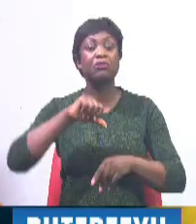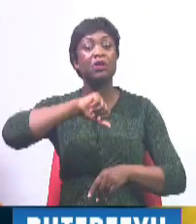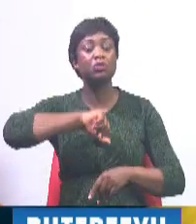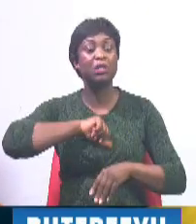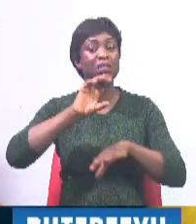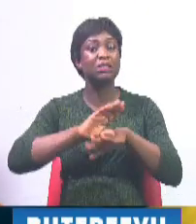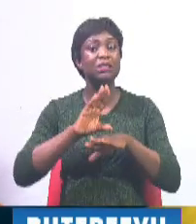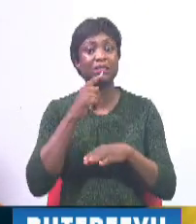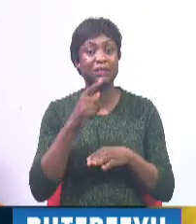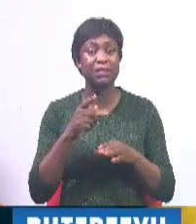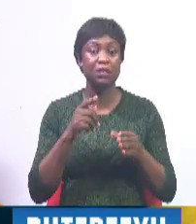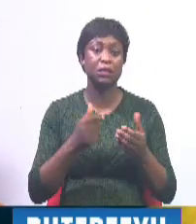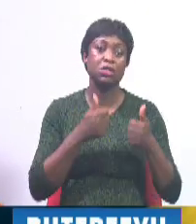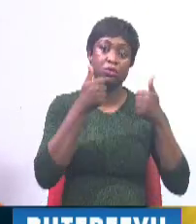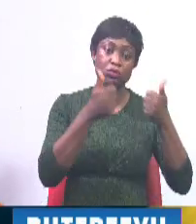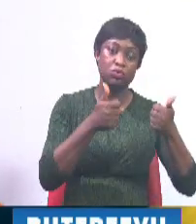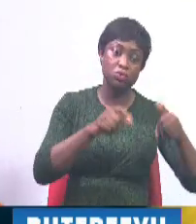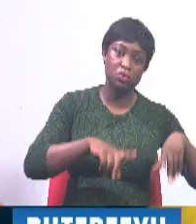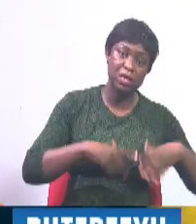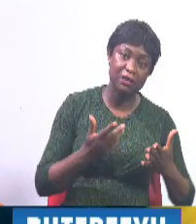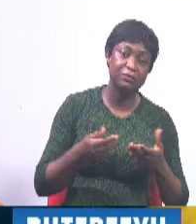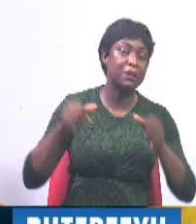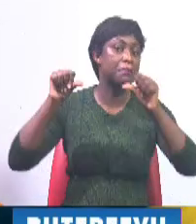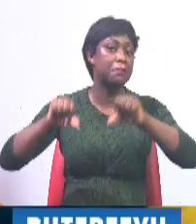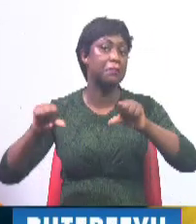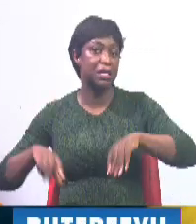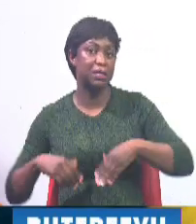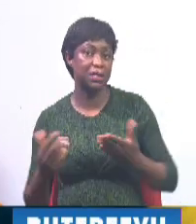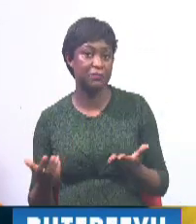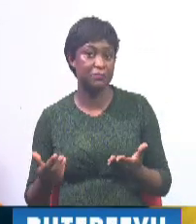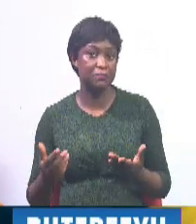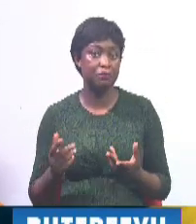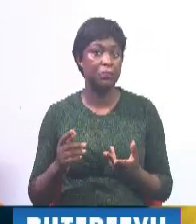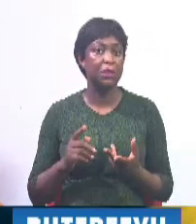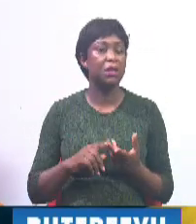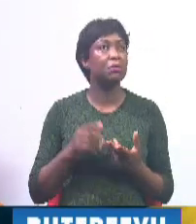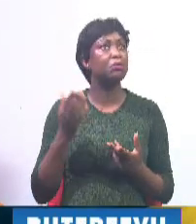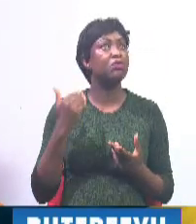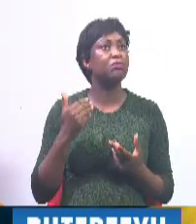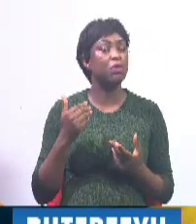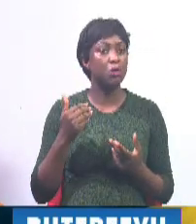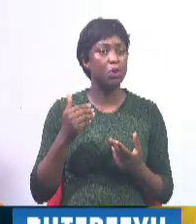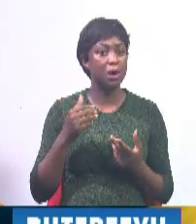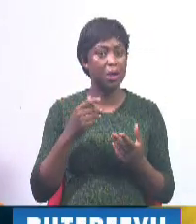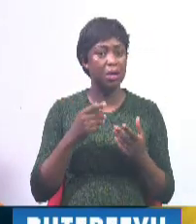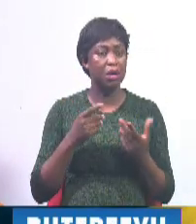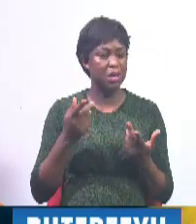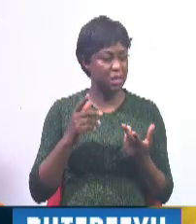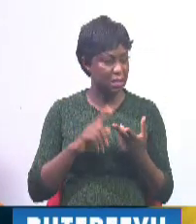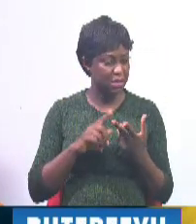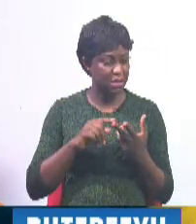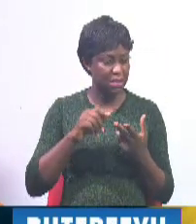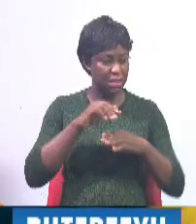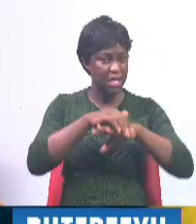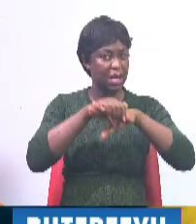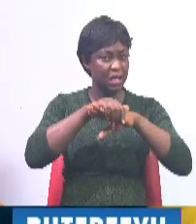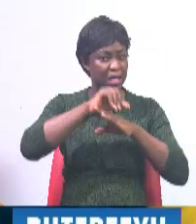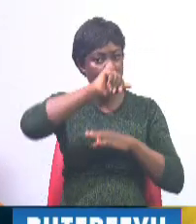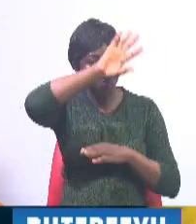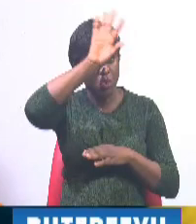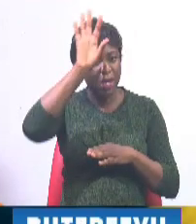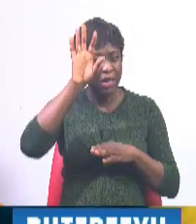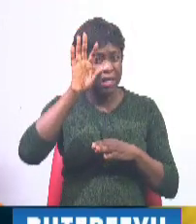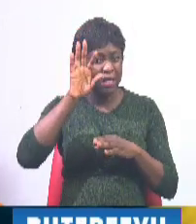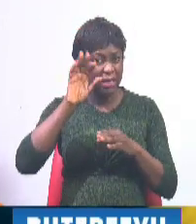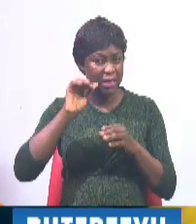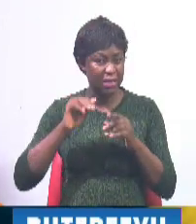bubi. Nakirabako queen wa Bungereza mukyala wa William William Harry